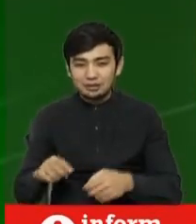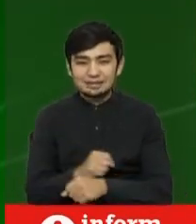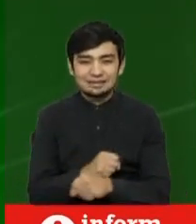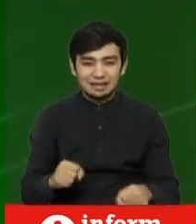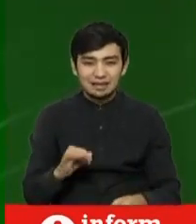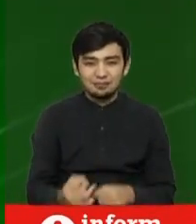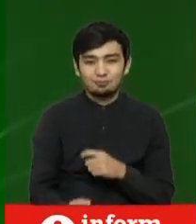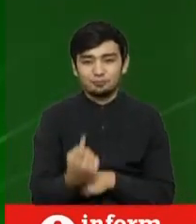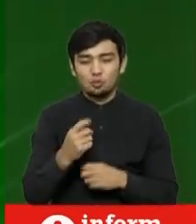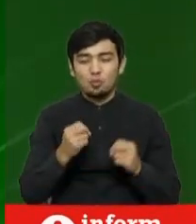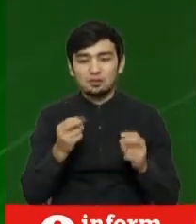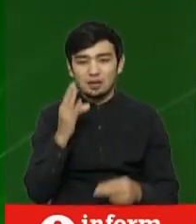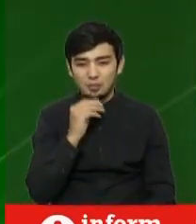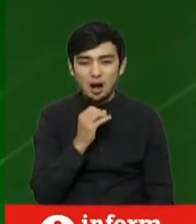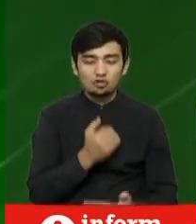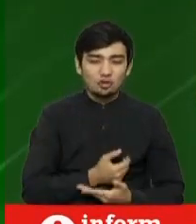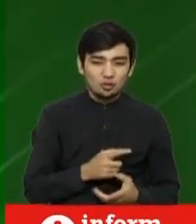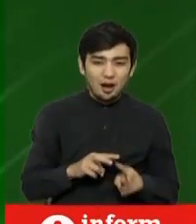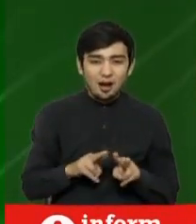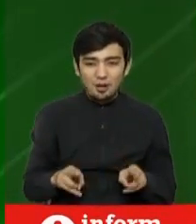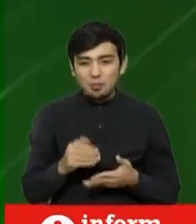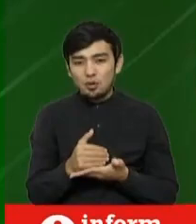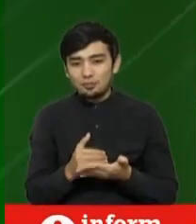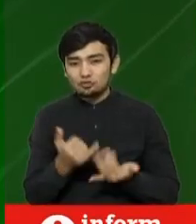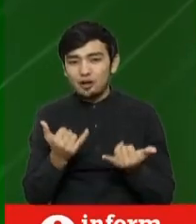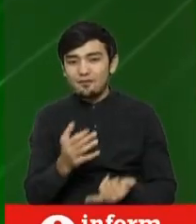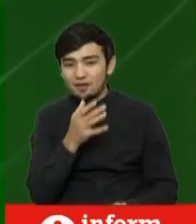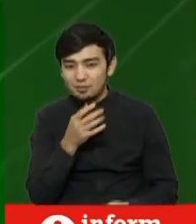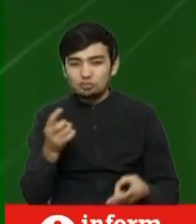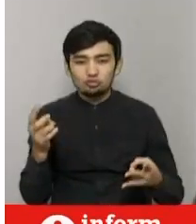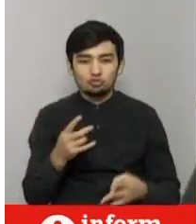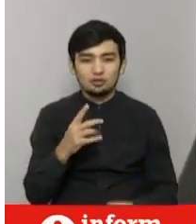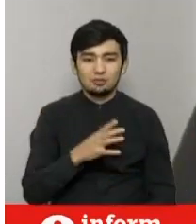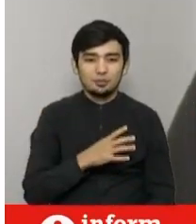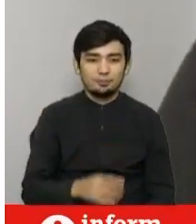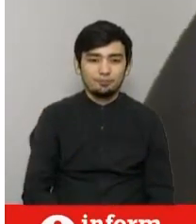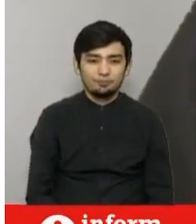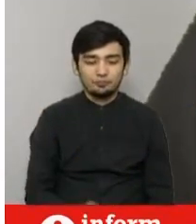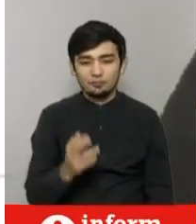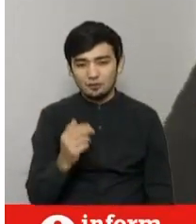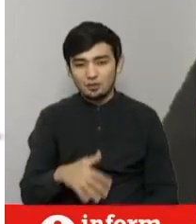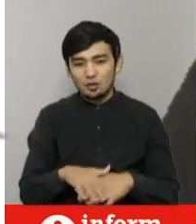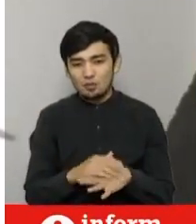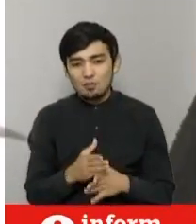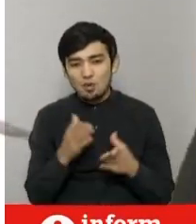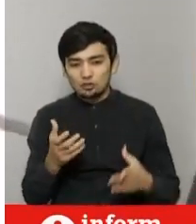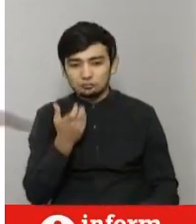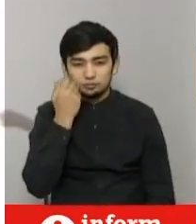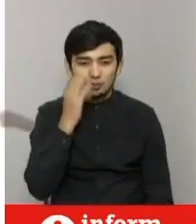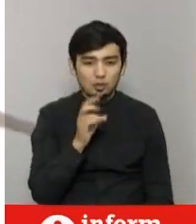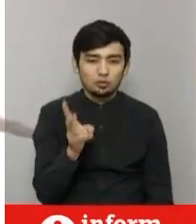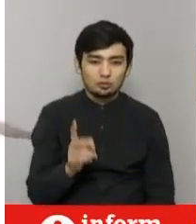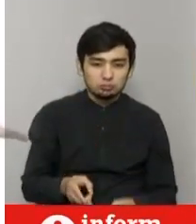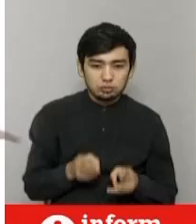соғуы ықтимал. Ал тұрғындар мұндай жоба дәл қазіргі уақытта қажет деп отыр. Халыққа көп пайдасы тиеді ғой. Біреудің